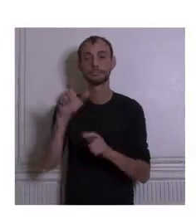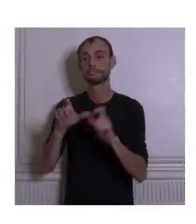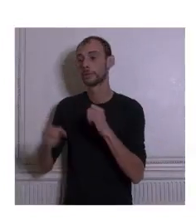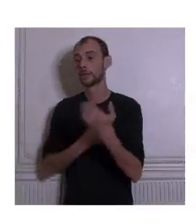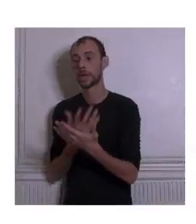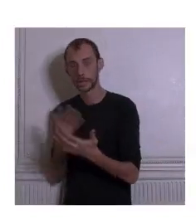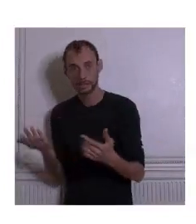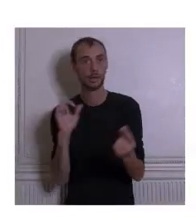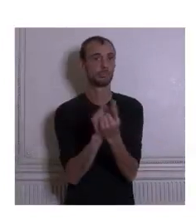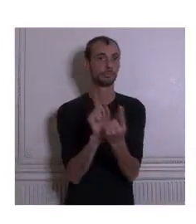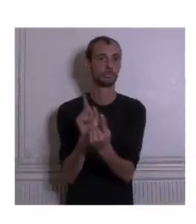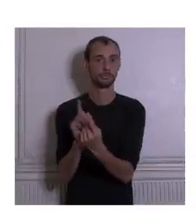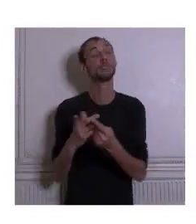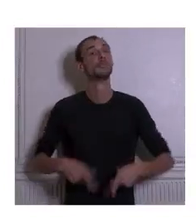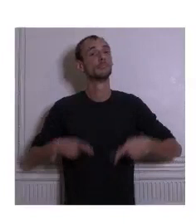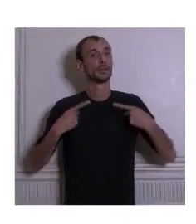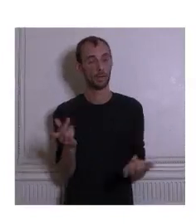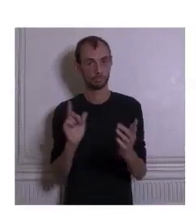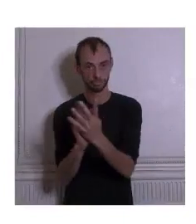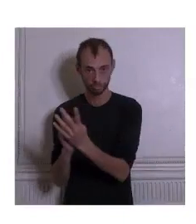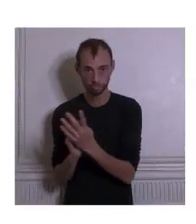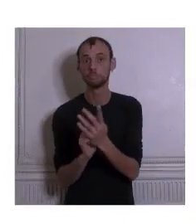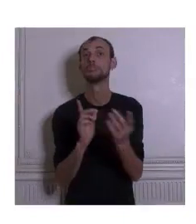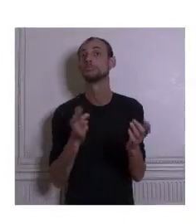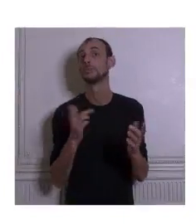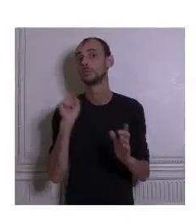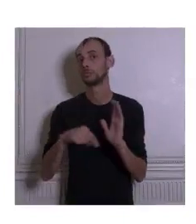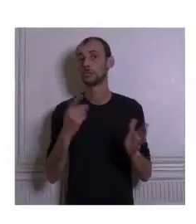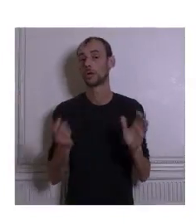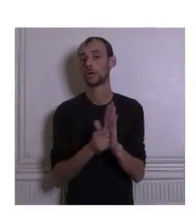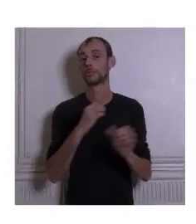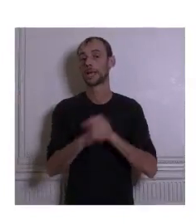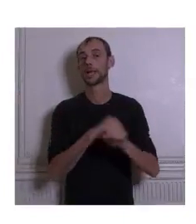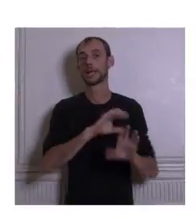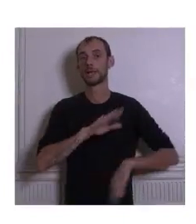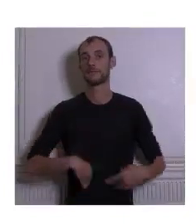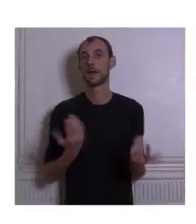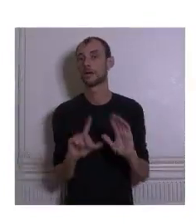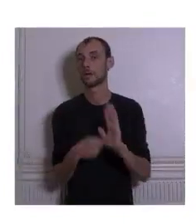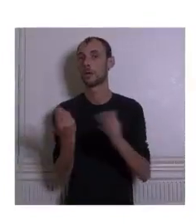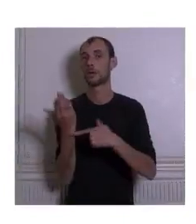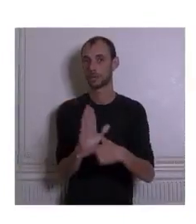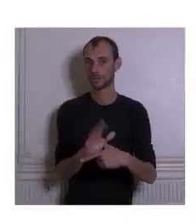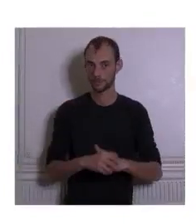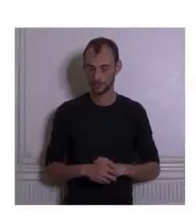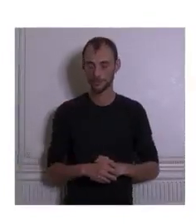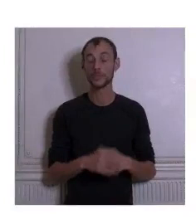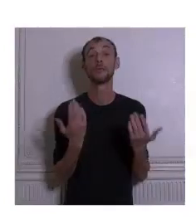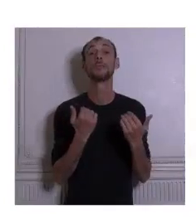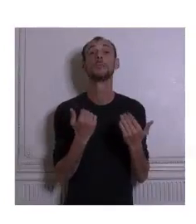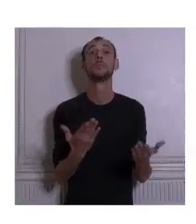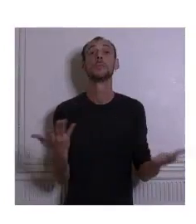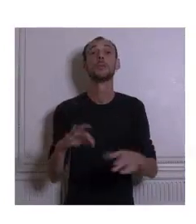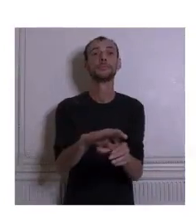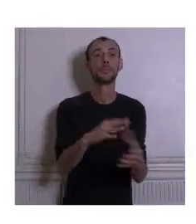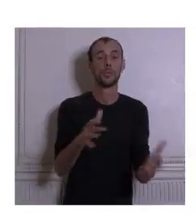collègue Arnaud qui demandait à chaque fois les détails, et bien que ces détails sont toujours maintenant dans les délibérations. Occasion d'avoir une pensée pour